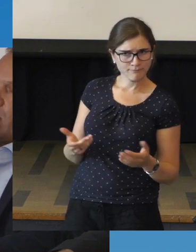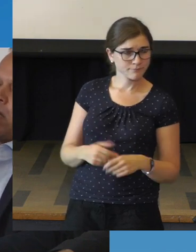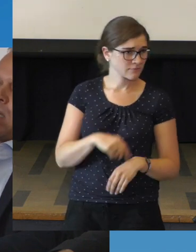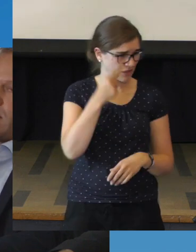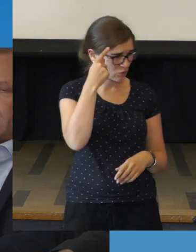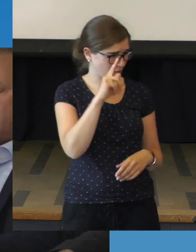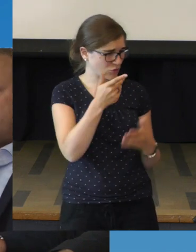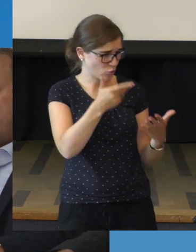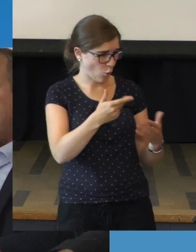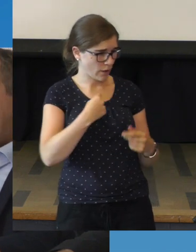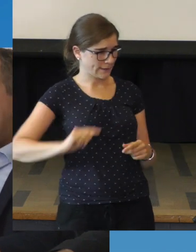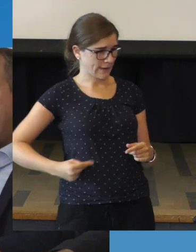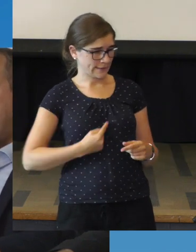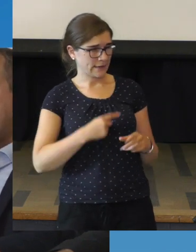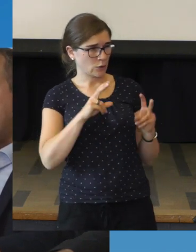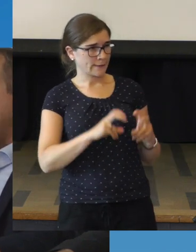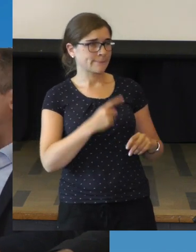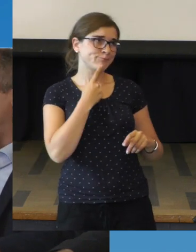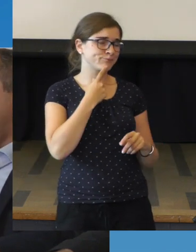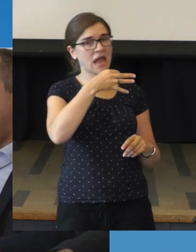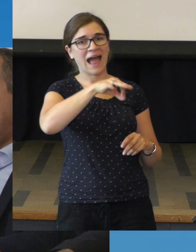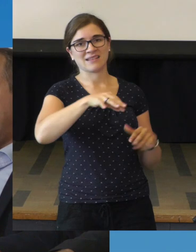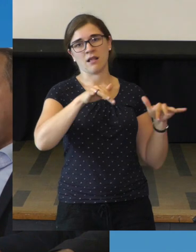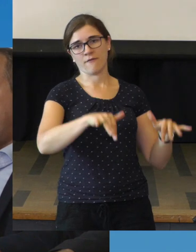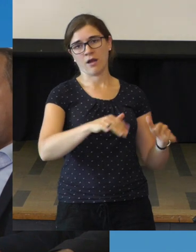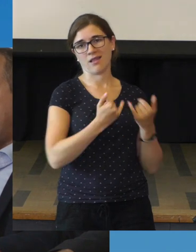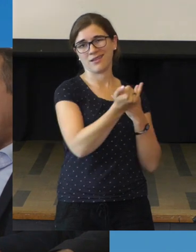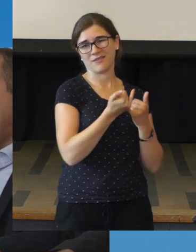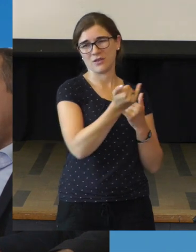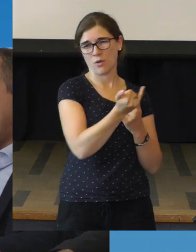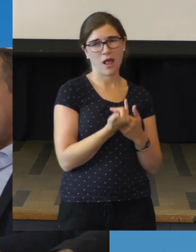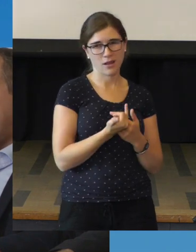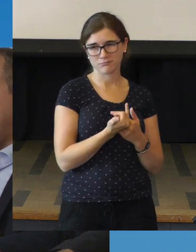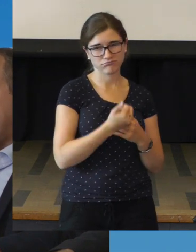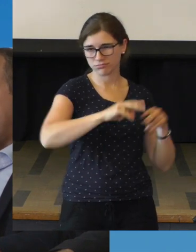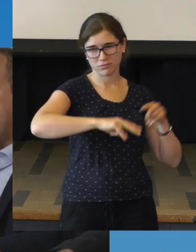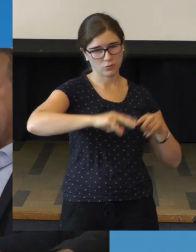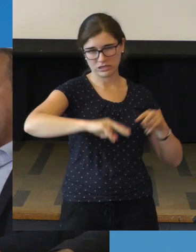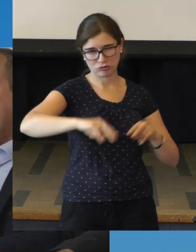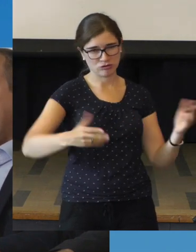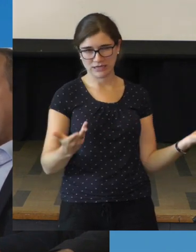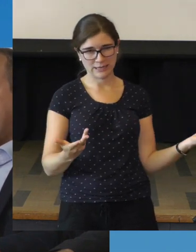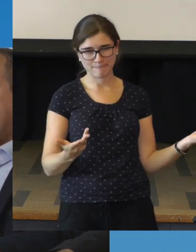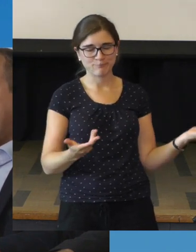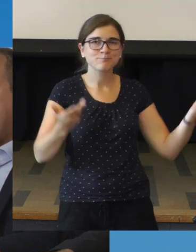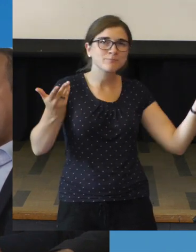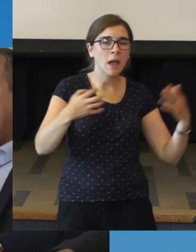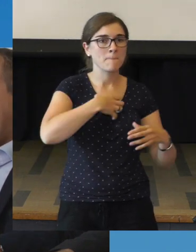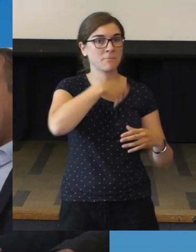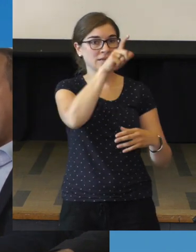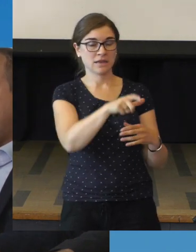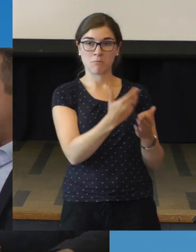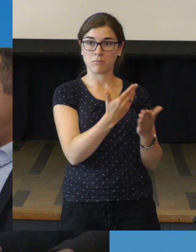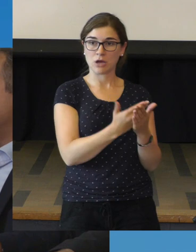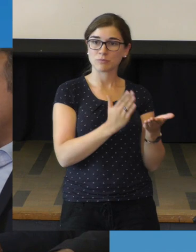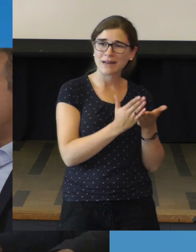solche? Also das muss man auch im Einzelfall, das ist immer eine individuelle Entscheidung von Patient zu Patient. Ein Patient, der seit